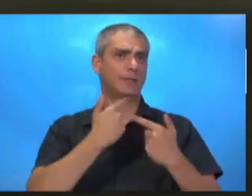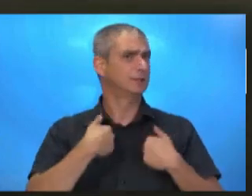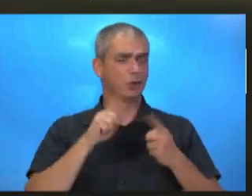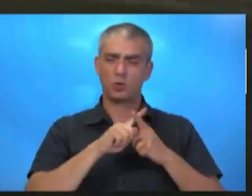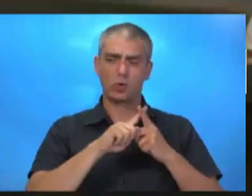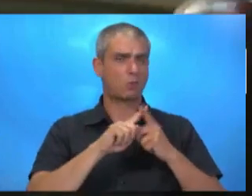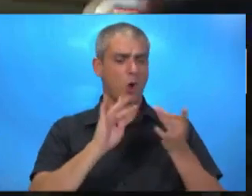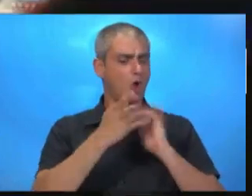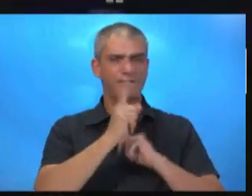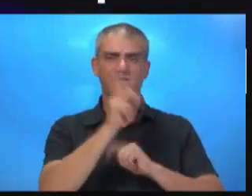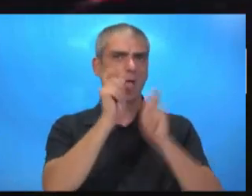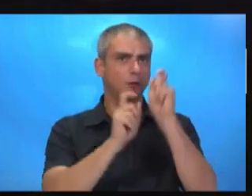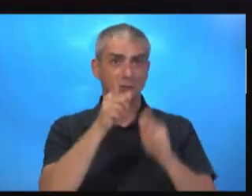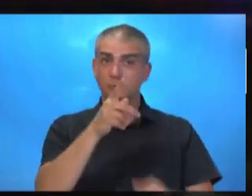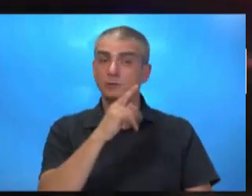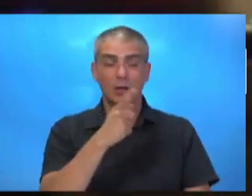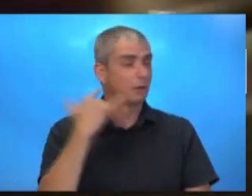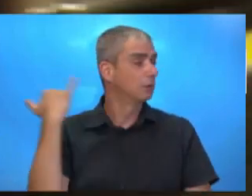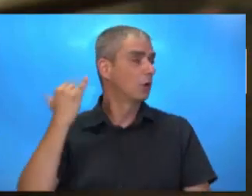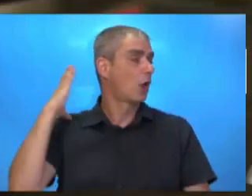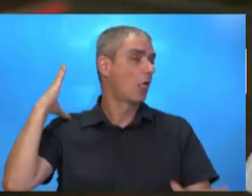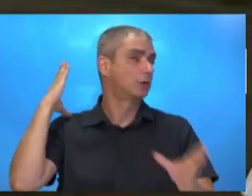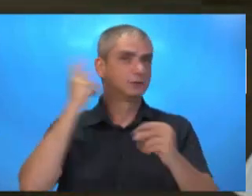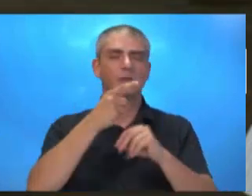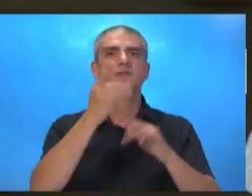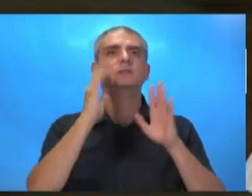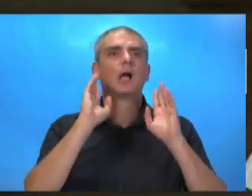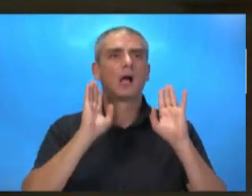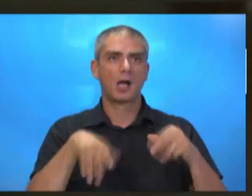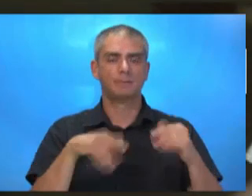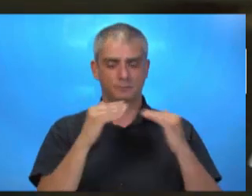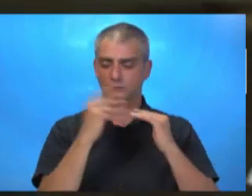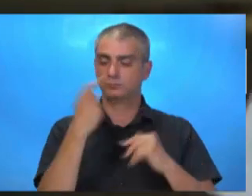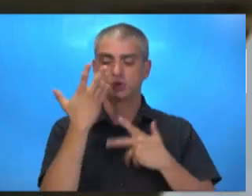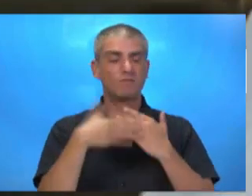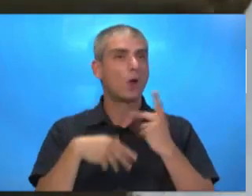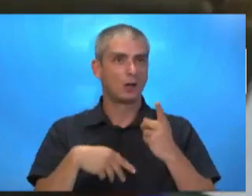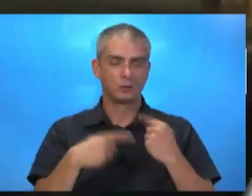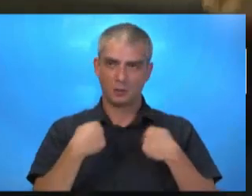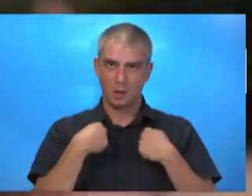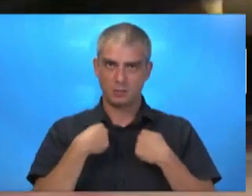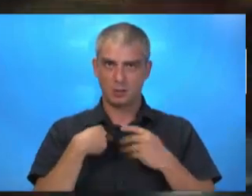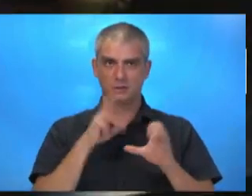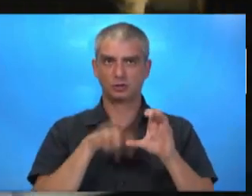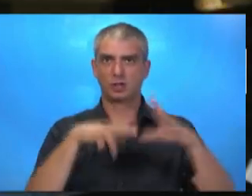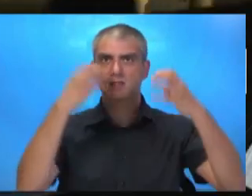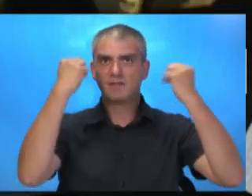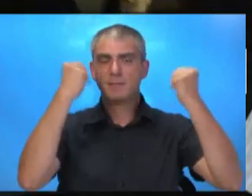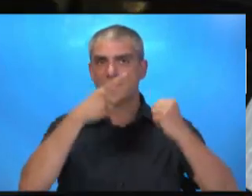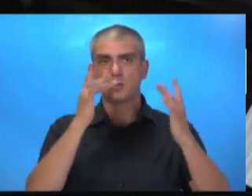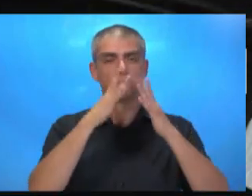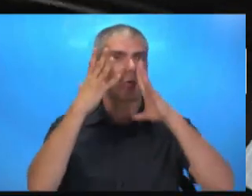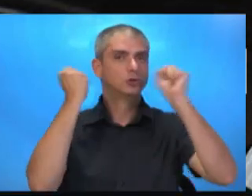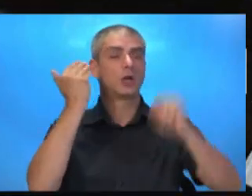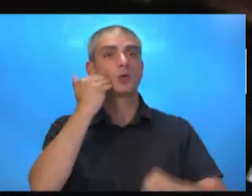אזרחים. זה נכון בכל הזמן, זה נכון בשבוע האחרון. אני השתתפתי בהפגנה מול השגרירות